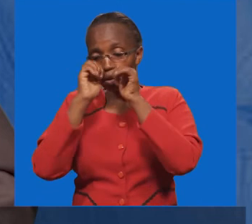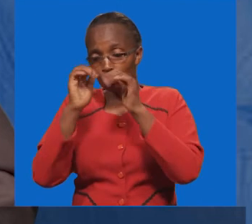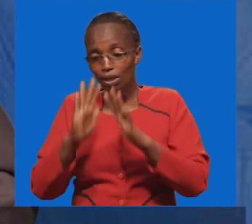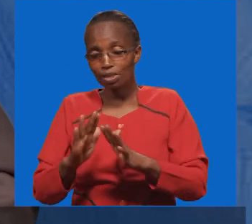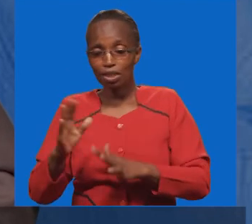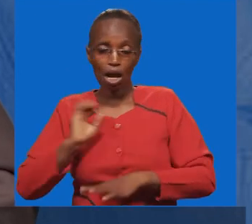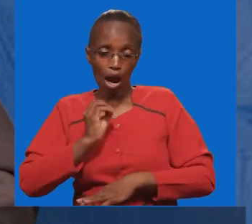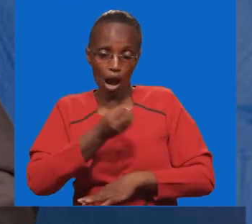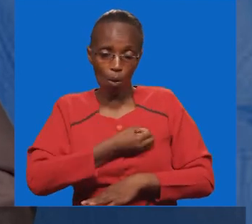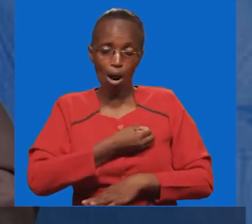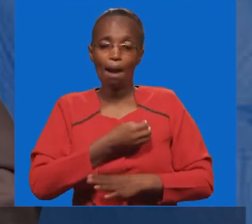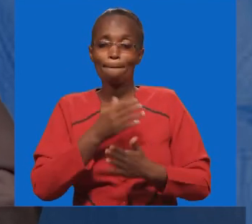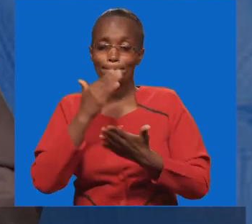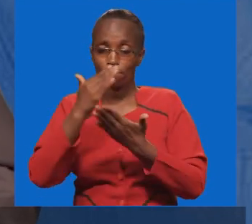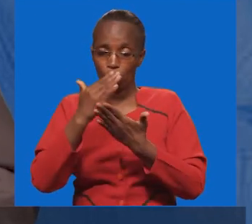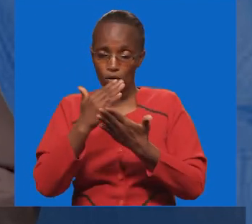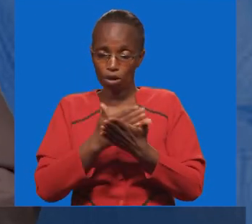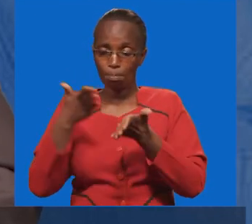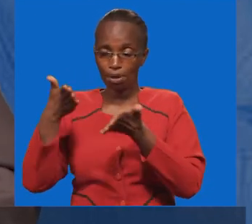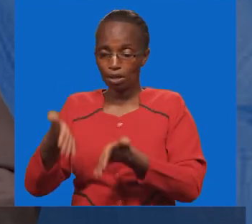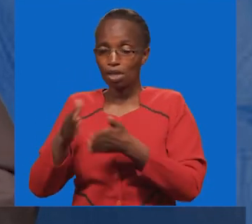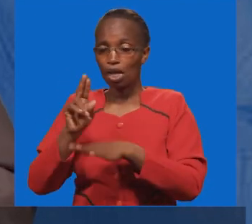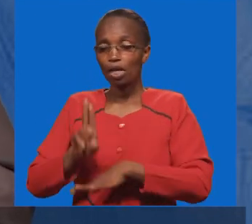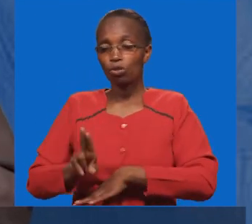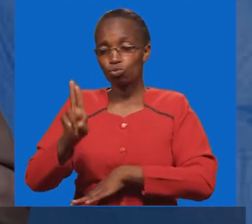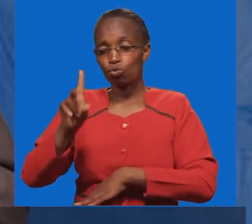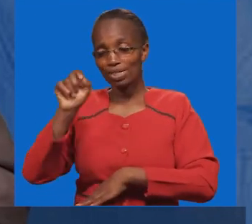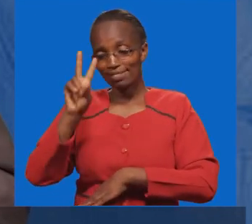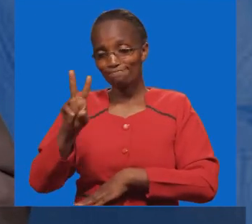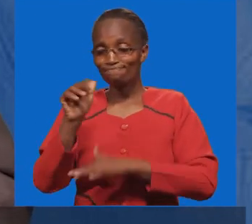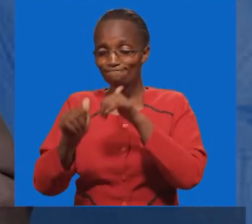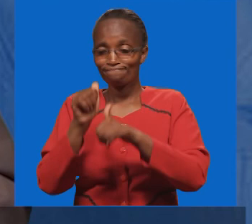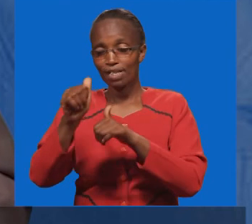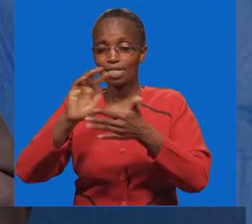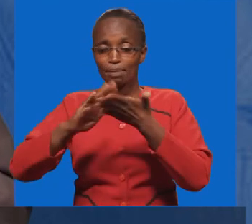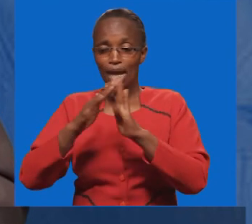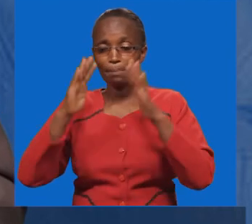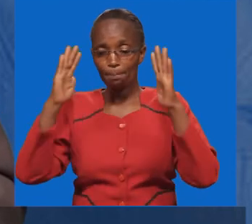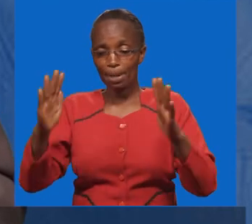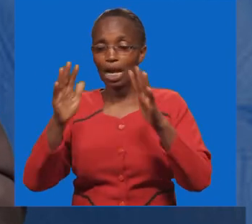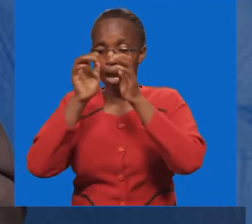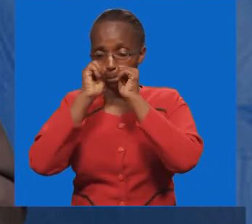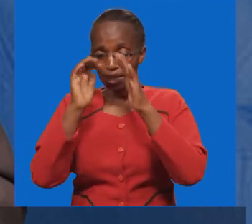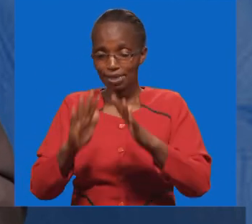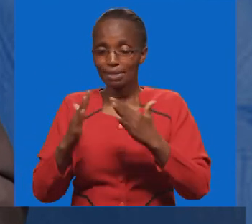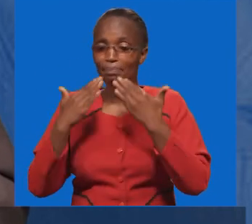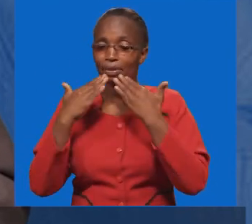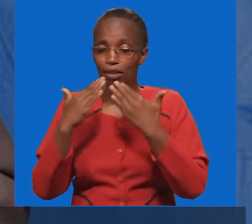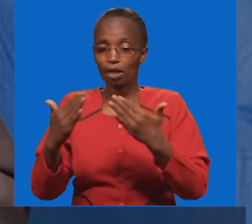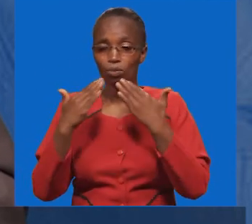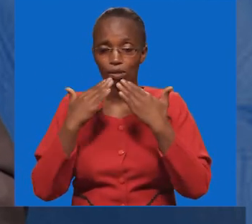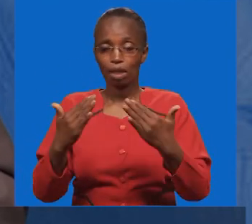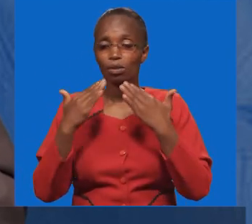na kukutembelea. Naomba pia Mungu akazidi na kupanua na kubariki kituo chetu cha Udugu TV ambacho kimekuwa baraka kwa wengi